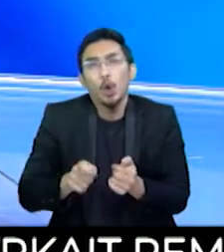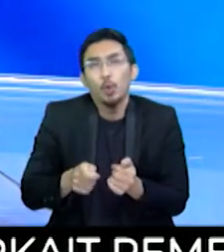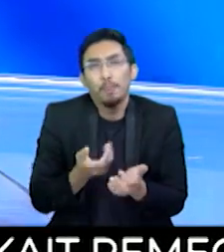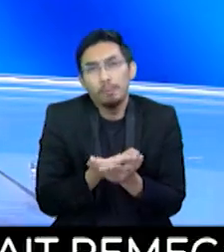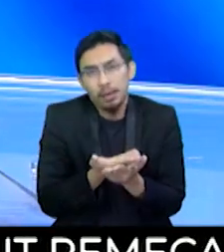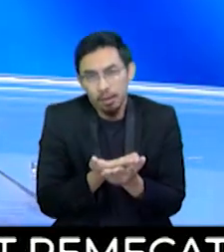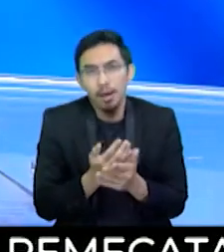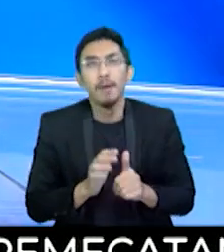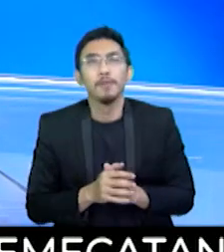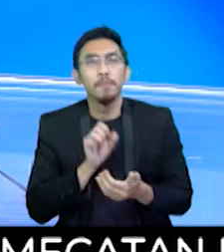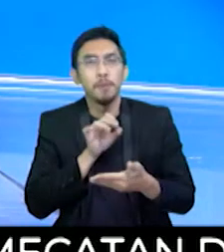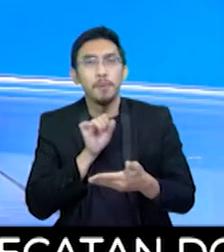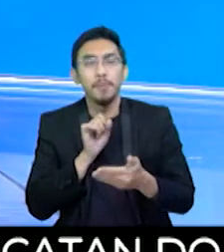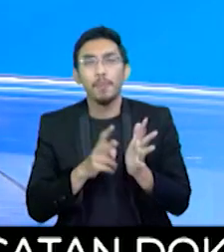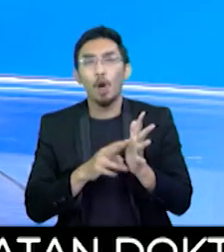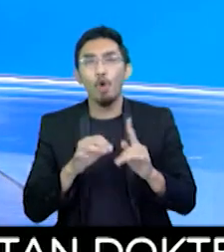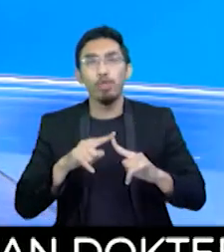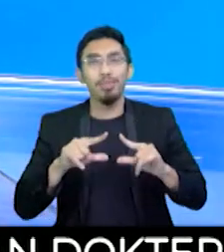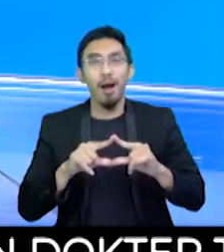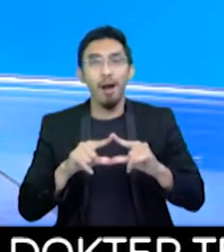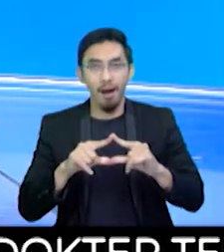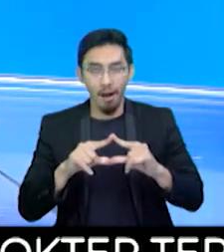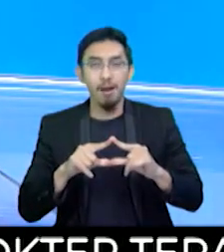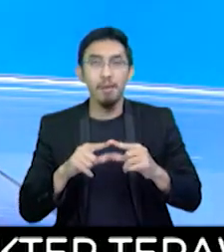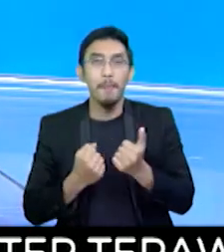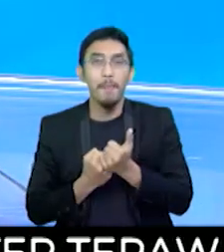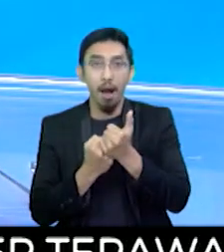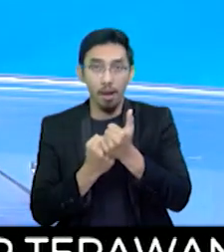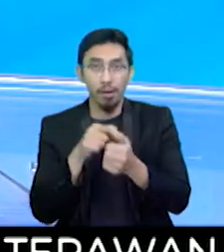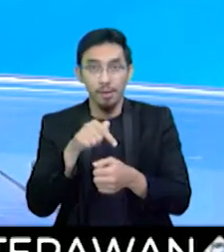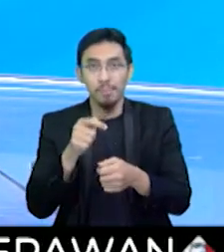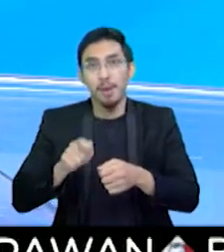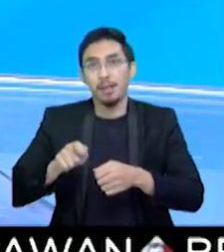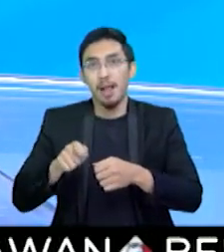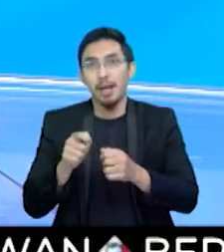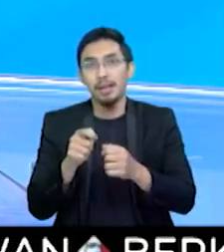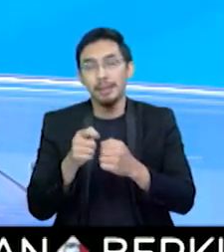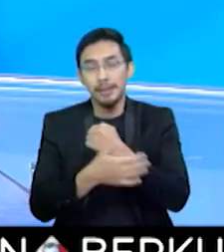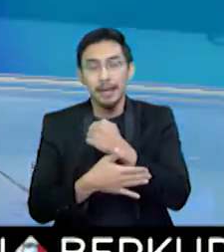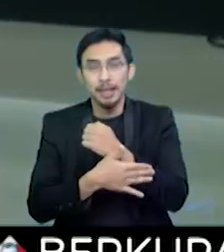ke majelis hakim saat membacakan nota pembelaan di Pengadilan Negeri Jombang, Jawa Timur.